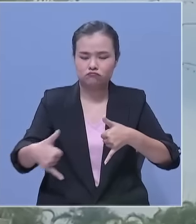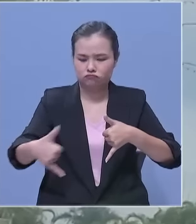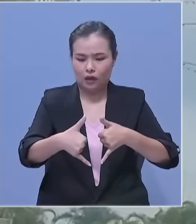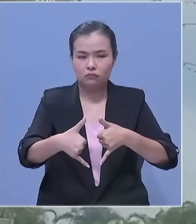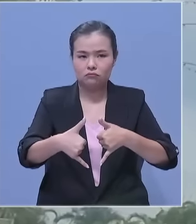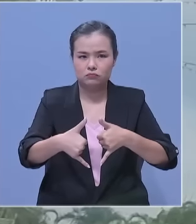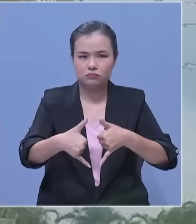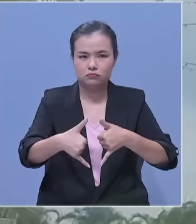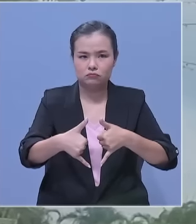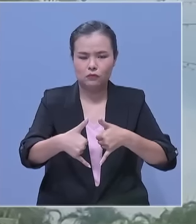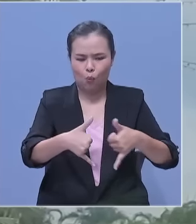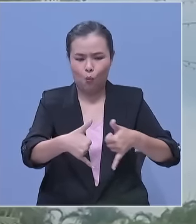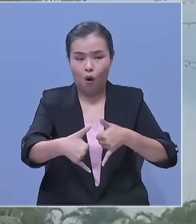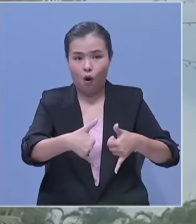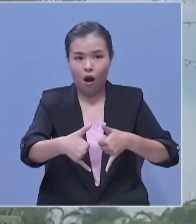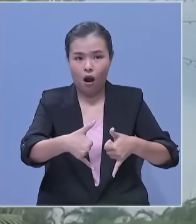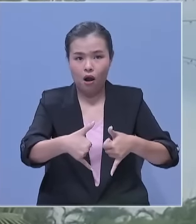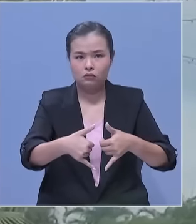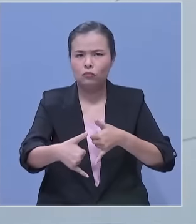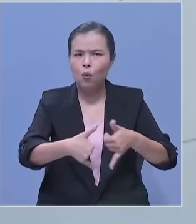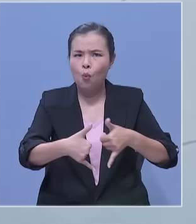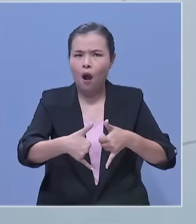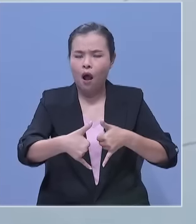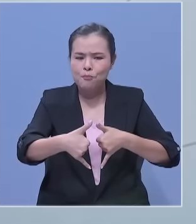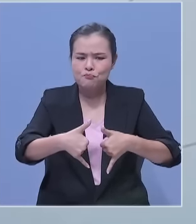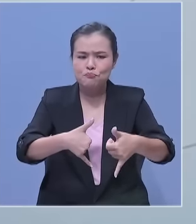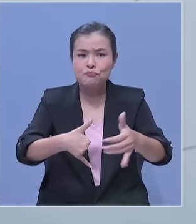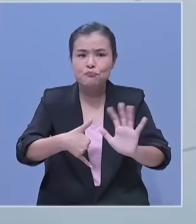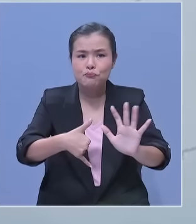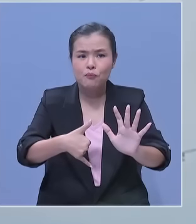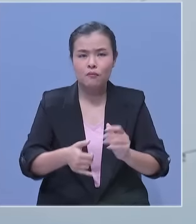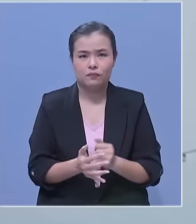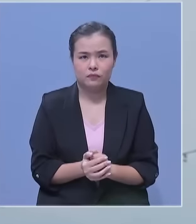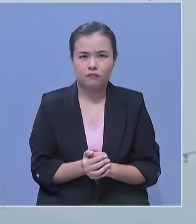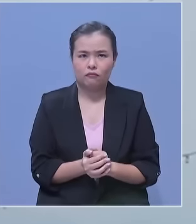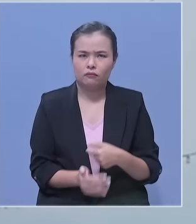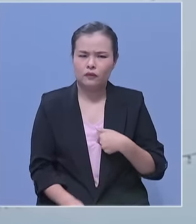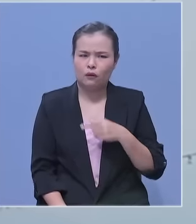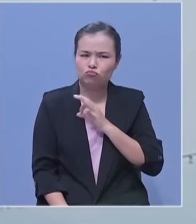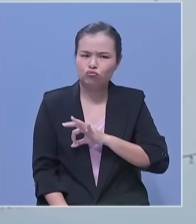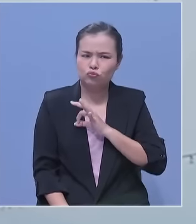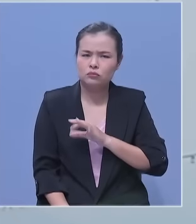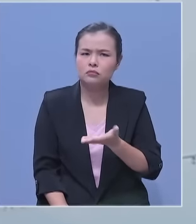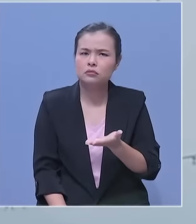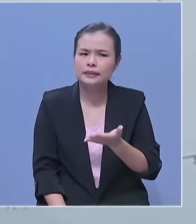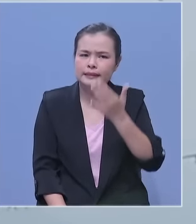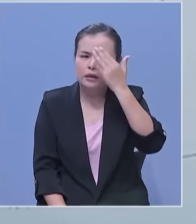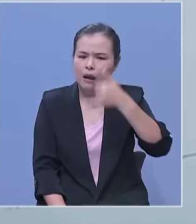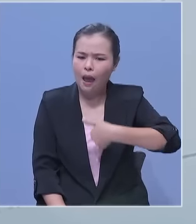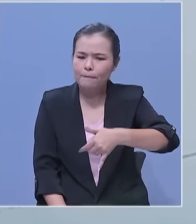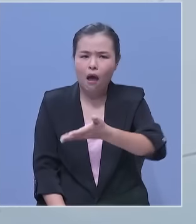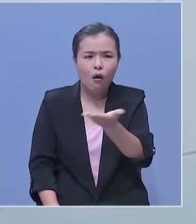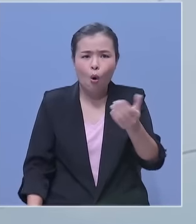ยคือเหมือนมาขวางอันนี้ในมุมของเขานะเหมือนมาขวางว่าไม่ให้เขาเดินต่อไปได้แล้วเขาก็เกิดความรู้สึกว่าเอาแล้วทำไมคนอื่นเข้า